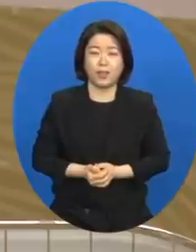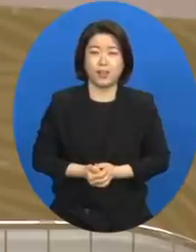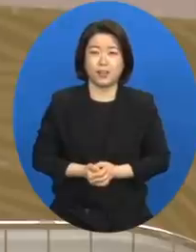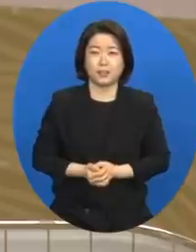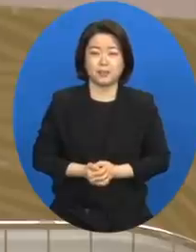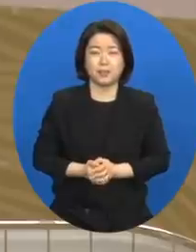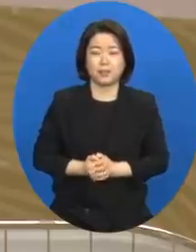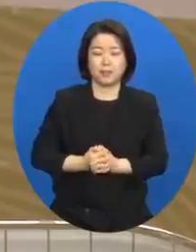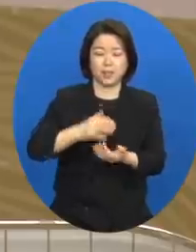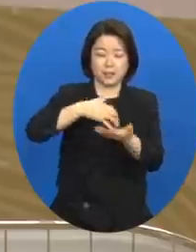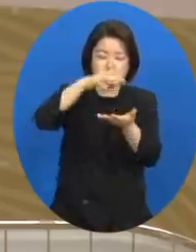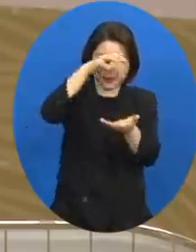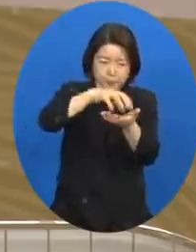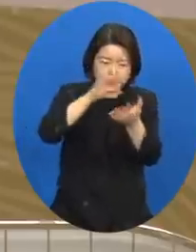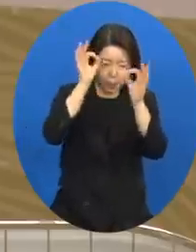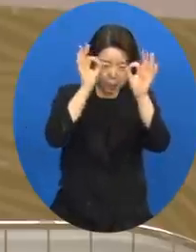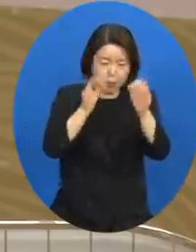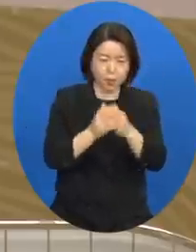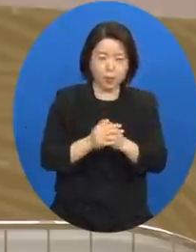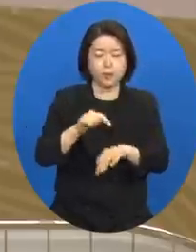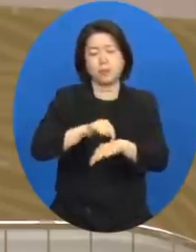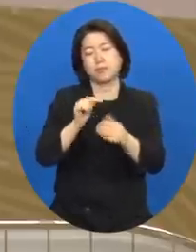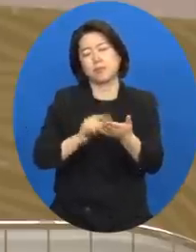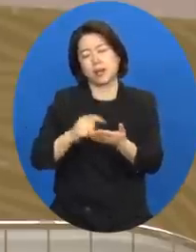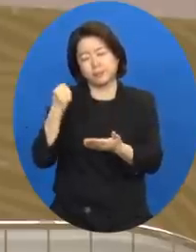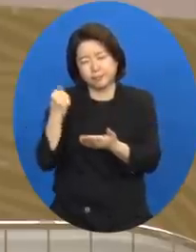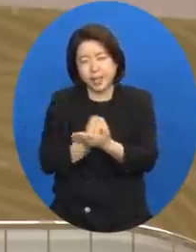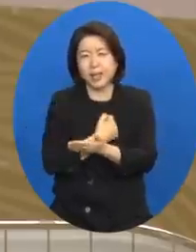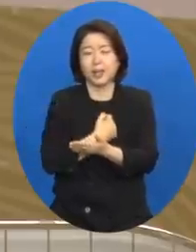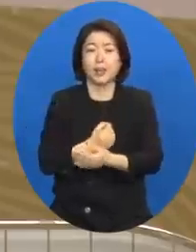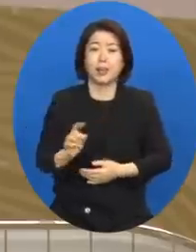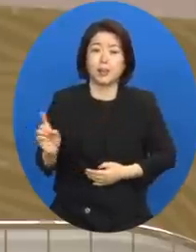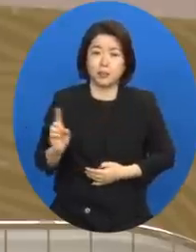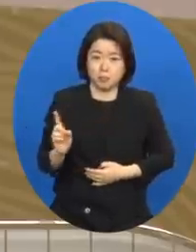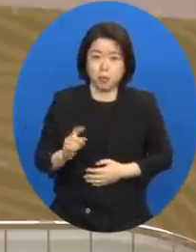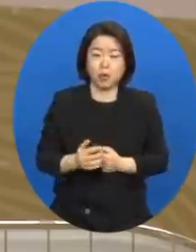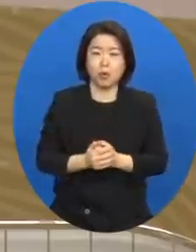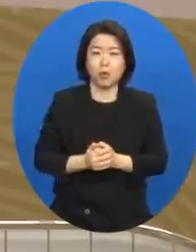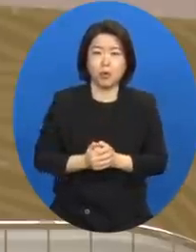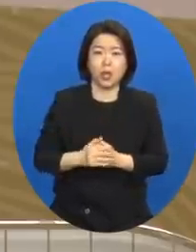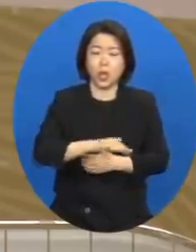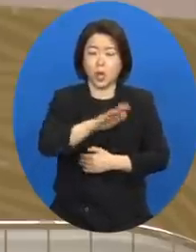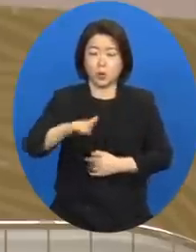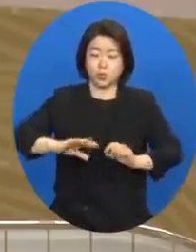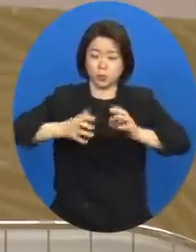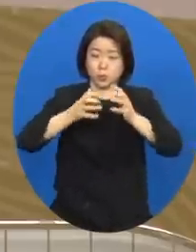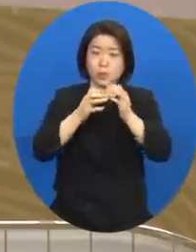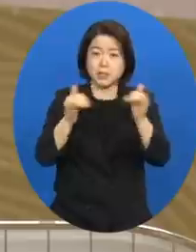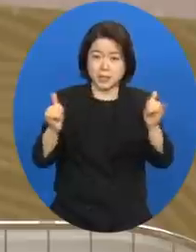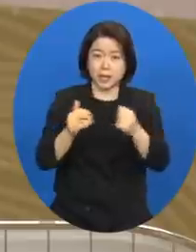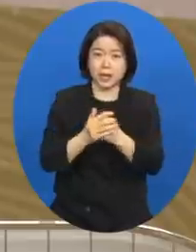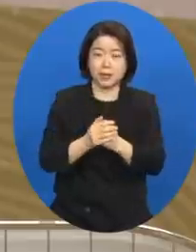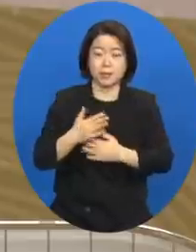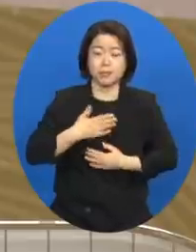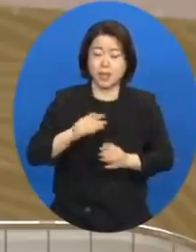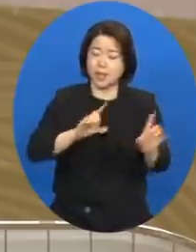그 통계를 보고 마음이 참 안타까웠던 것 중에 하나는 우리나라 국민이 내 삶을 의미 있게 만드는